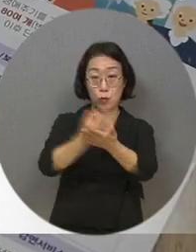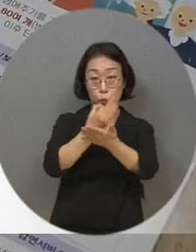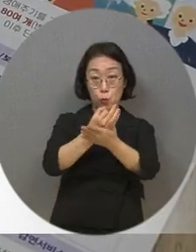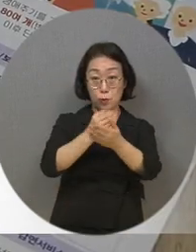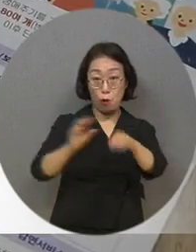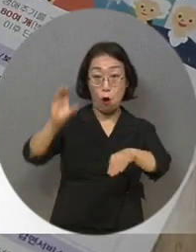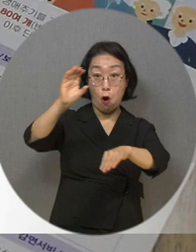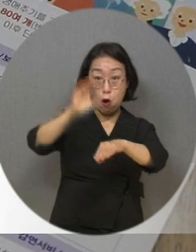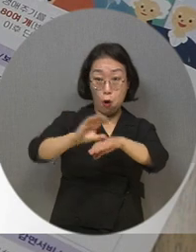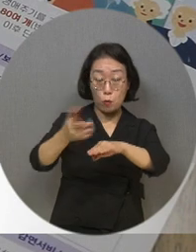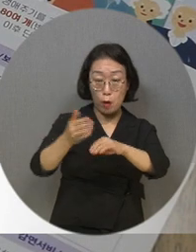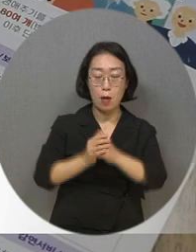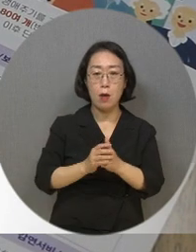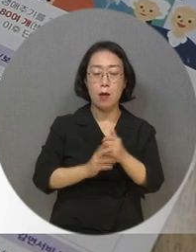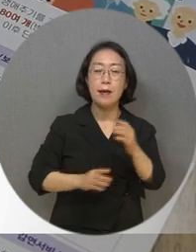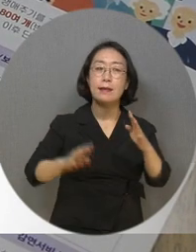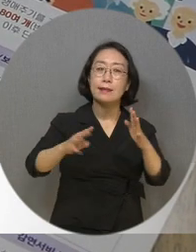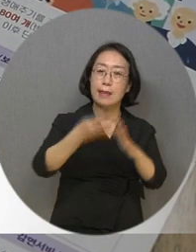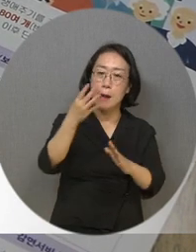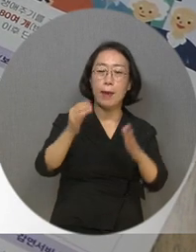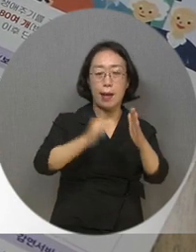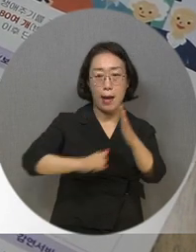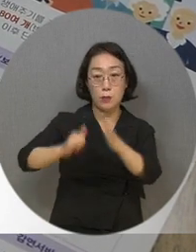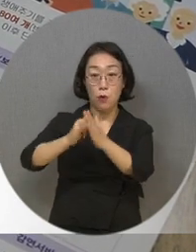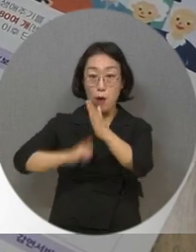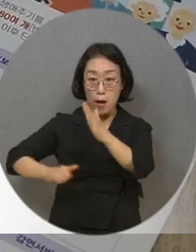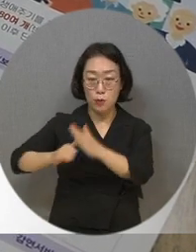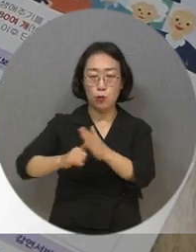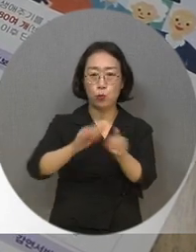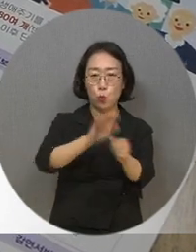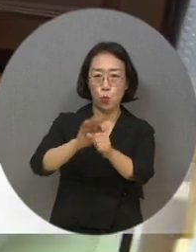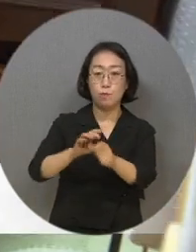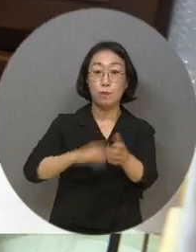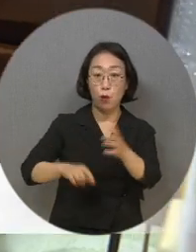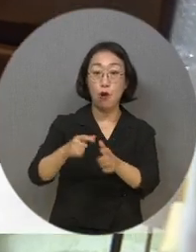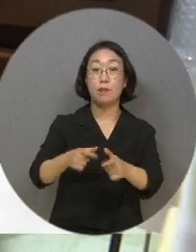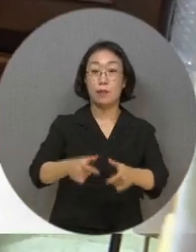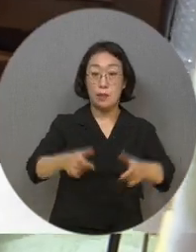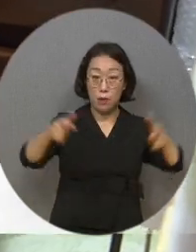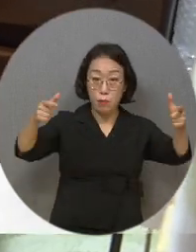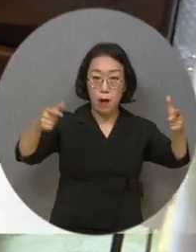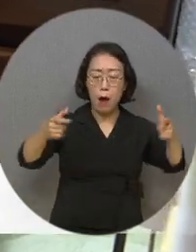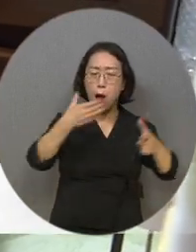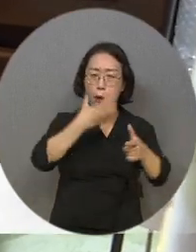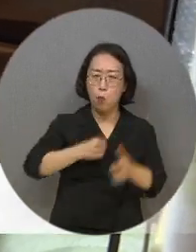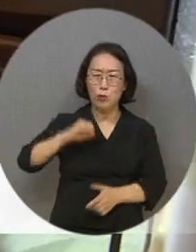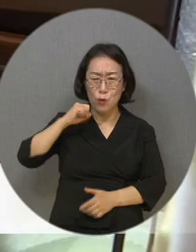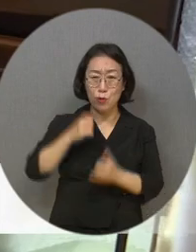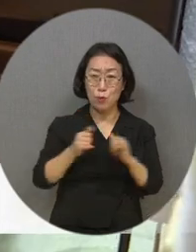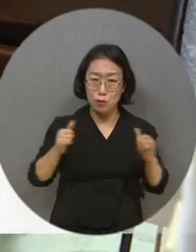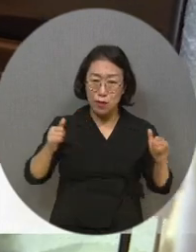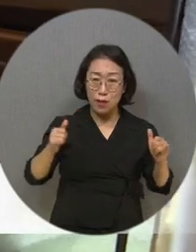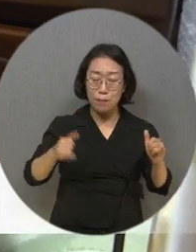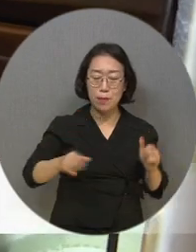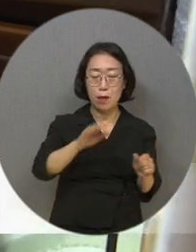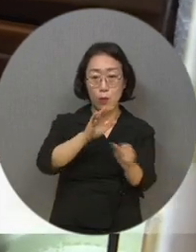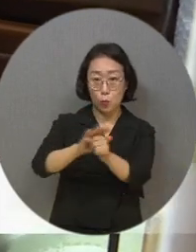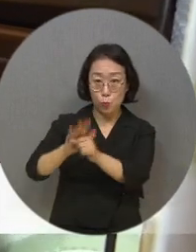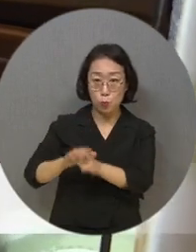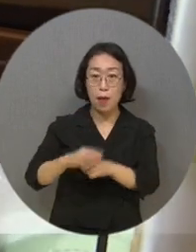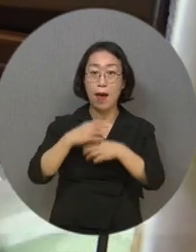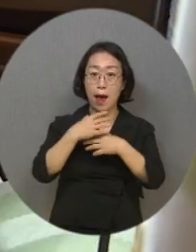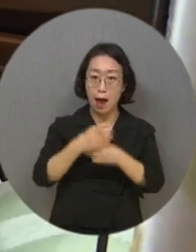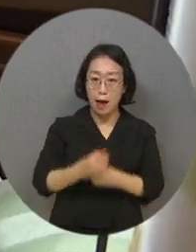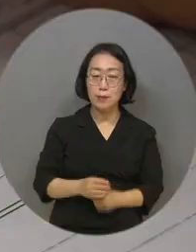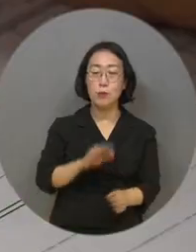생계급여 대상자가 400가구 이상 증가할 것으로 예상한다고 밝혀 복지 사각지대에 있던 저소득 가구의 생활 안정이